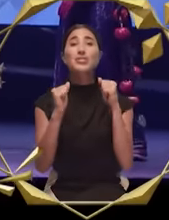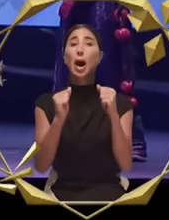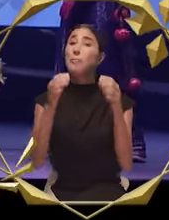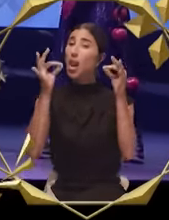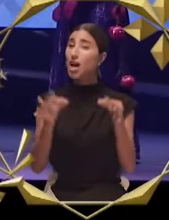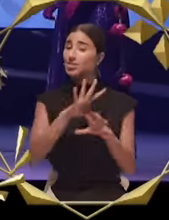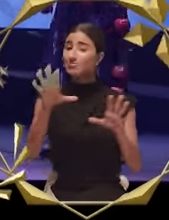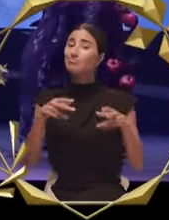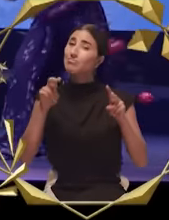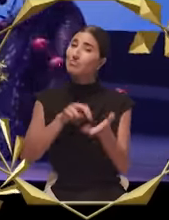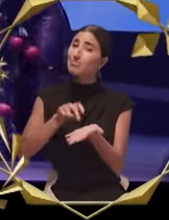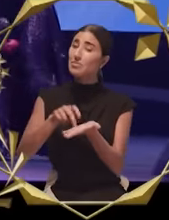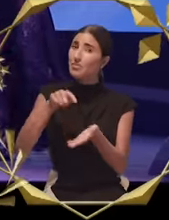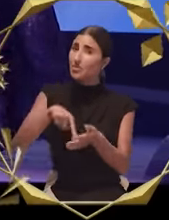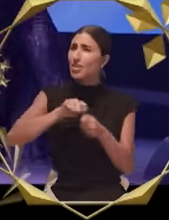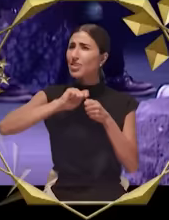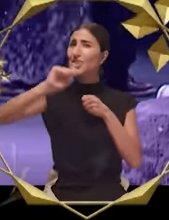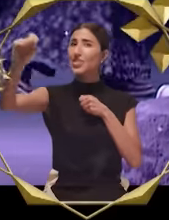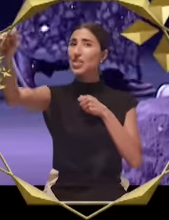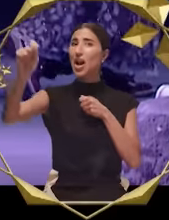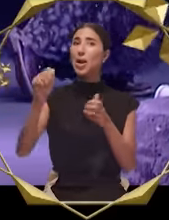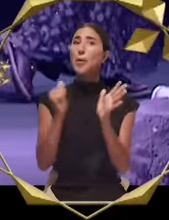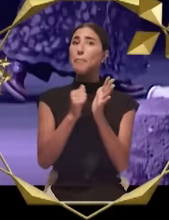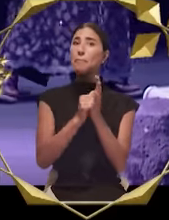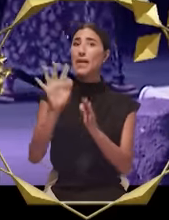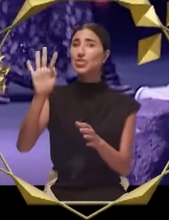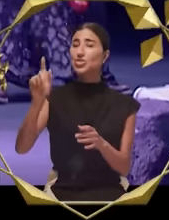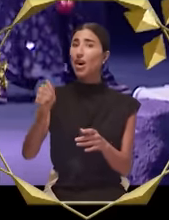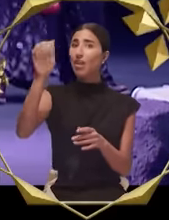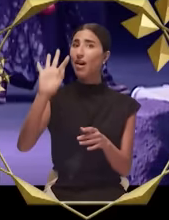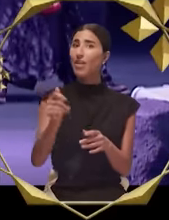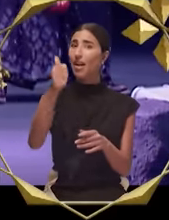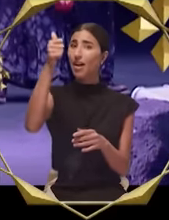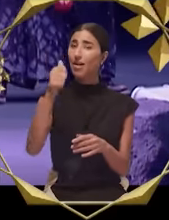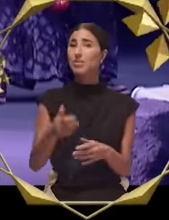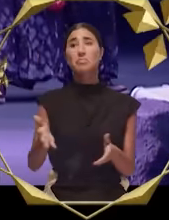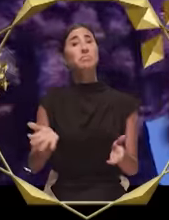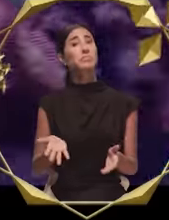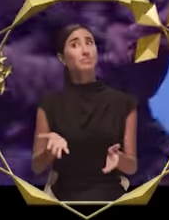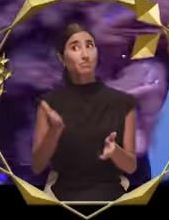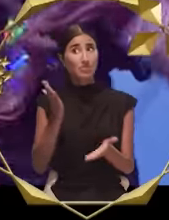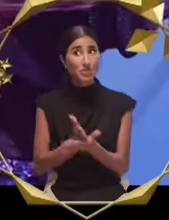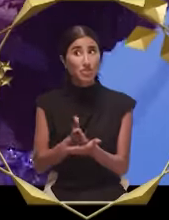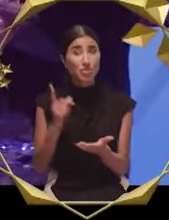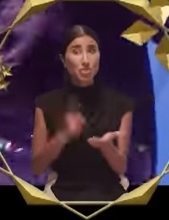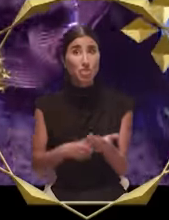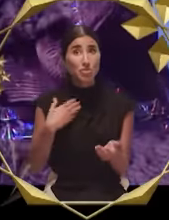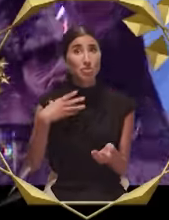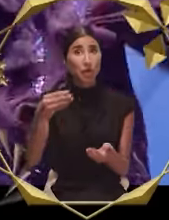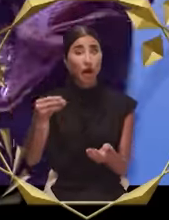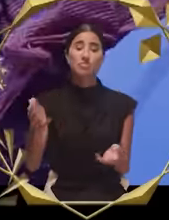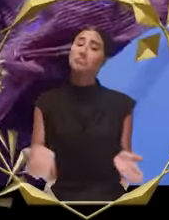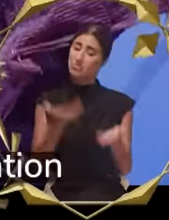حلوة خطوة مرة من هنا إلى قلعة شررة خطوة شك خطوة يقين لا نعود